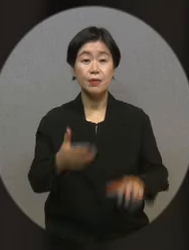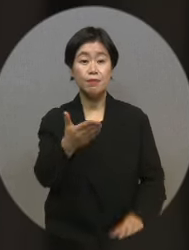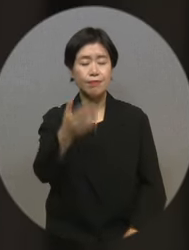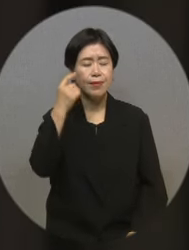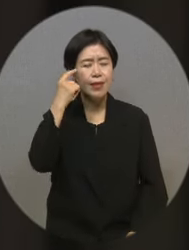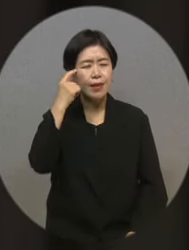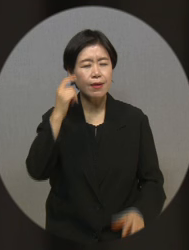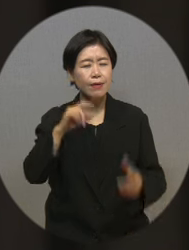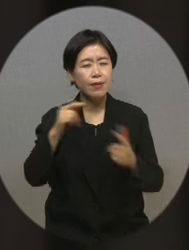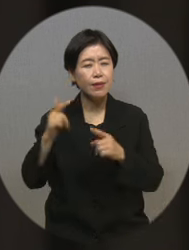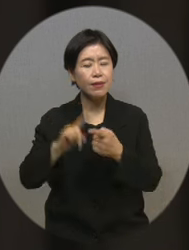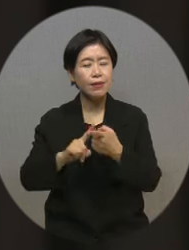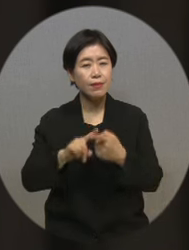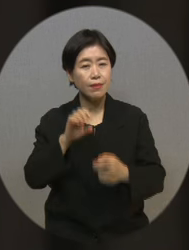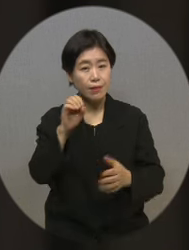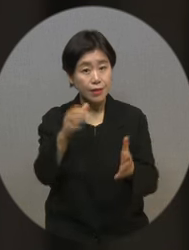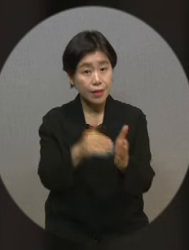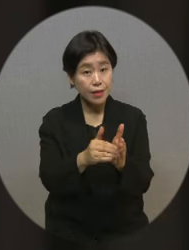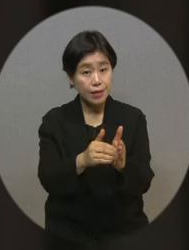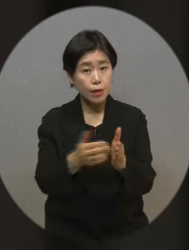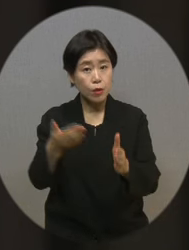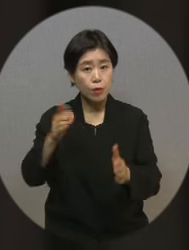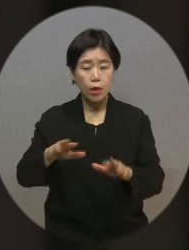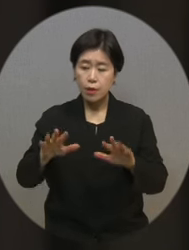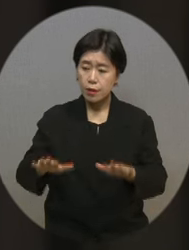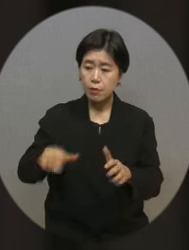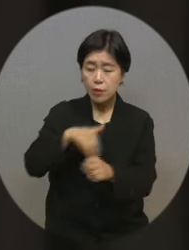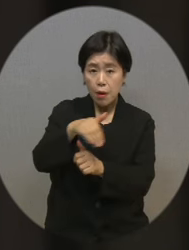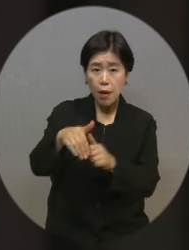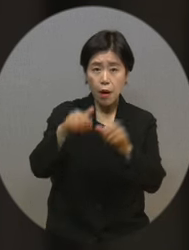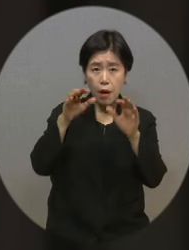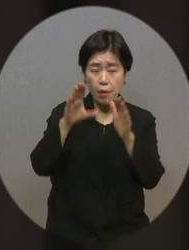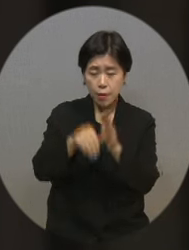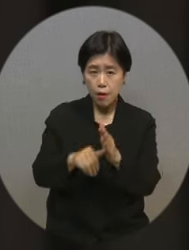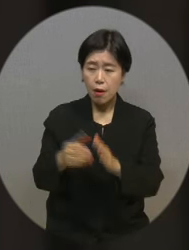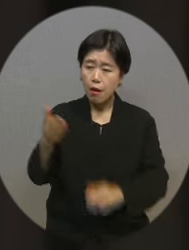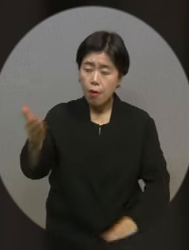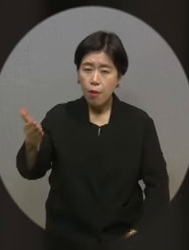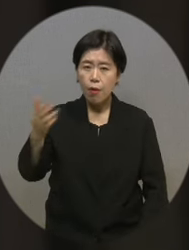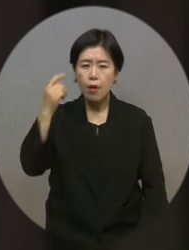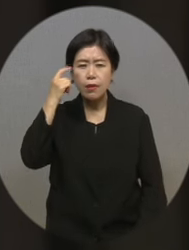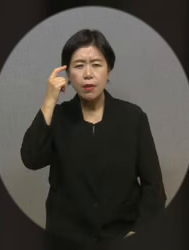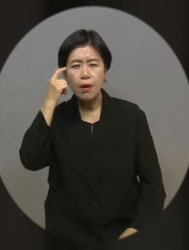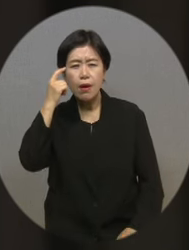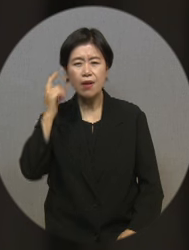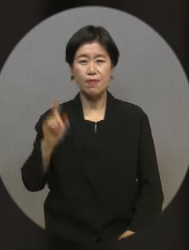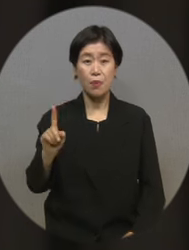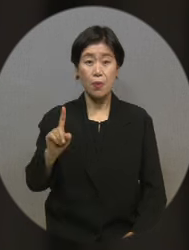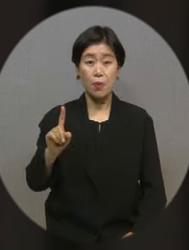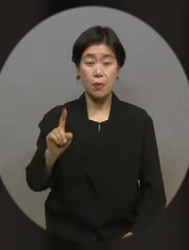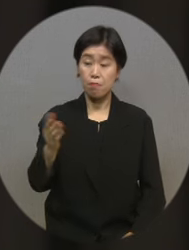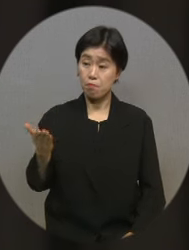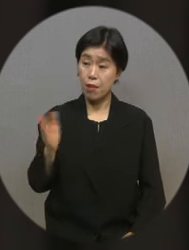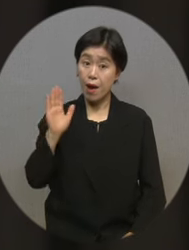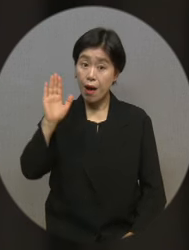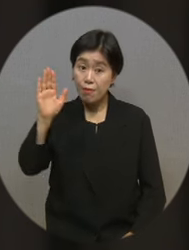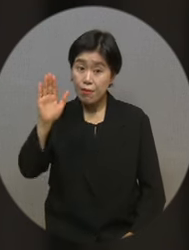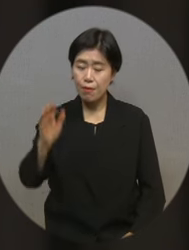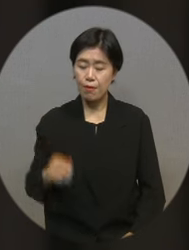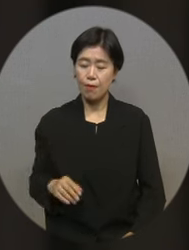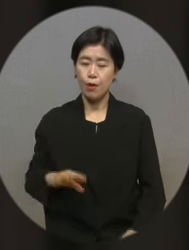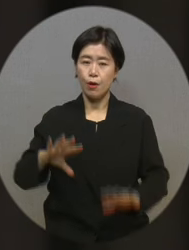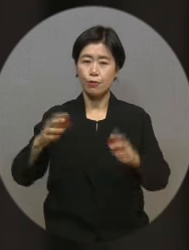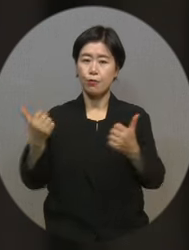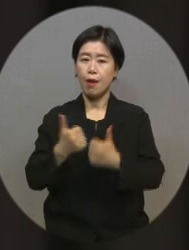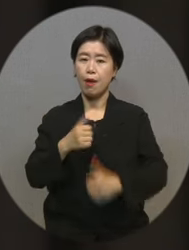네. 조금 지금 요즘 같은 때 어떤 생각이 제일 많이 드세요? 내가 국회의원이다 이제. 지금 뭐 주로 말씀을